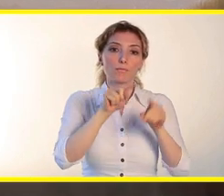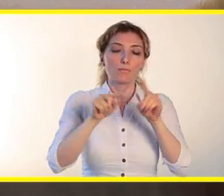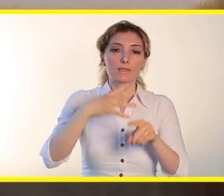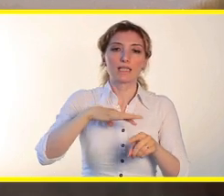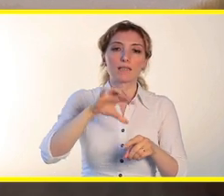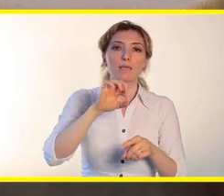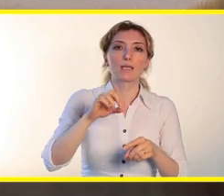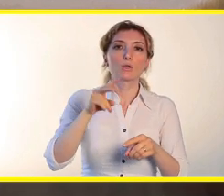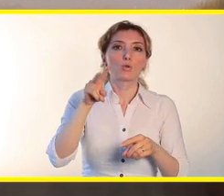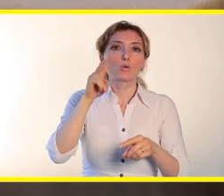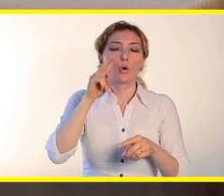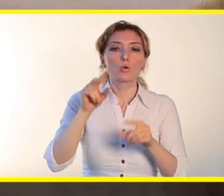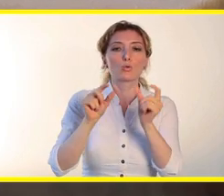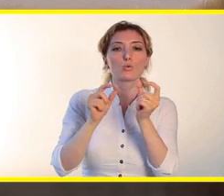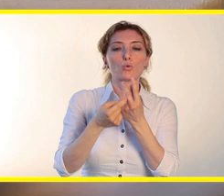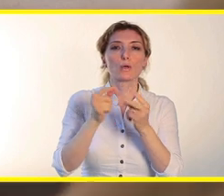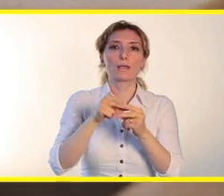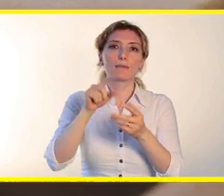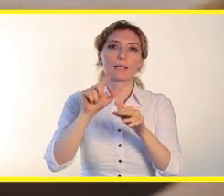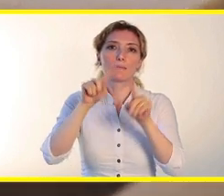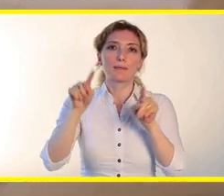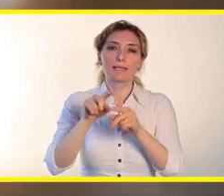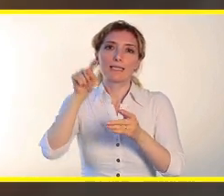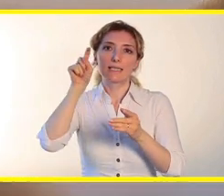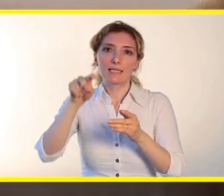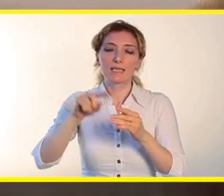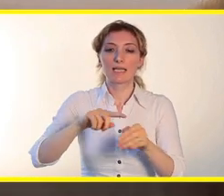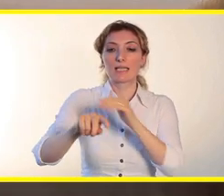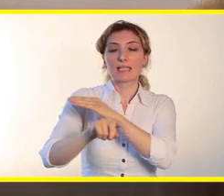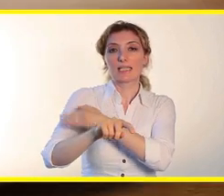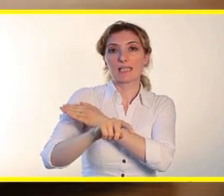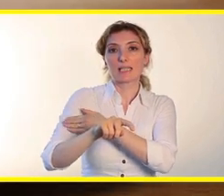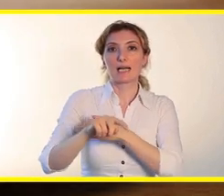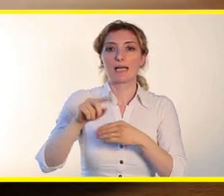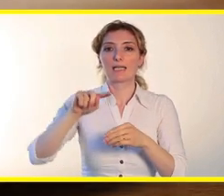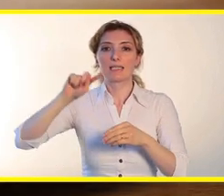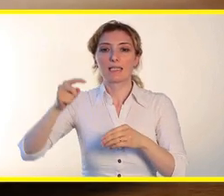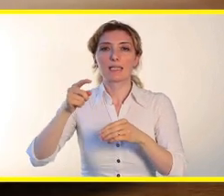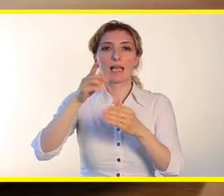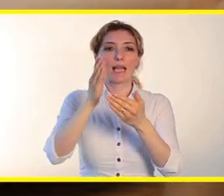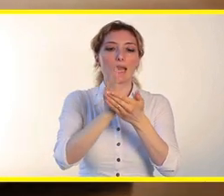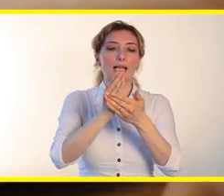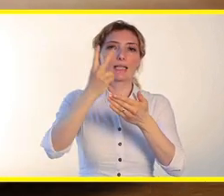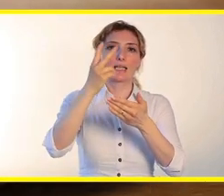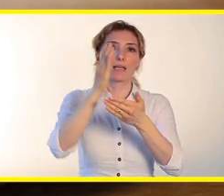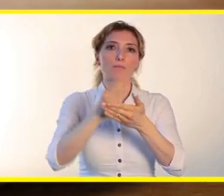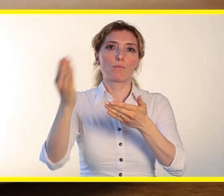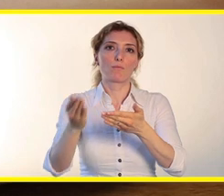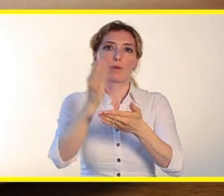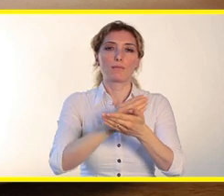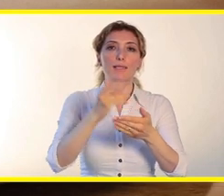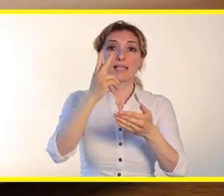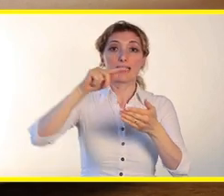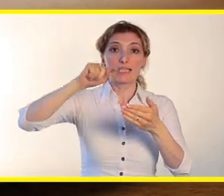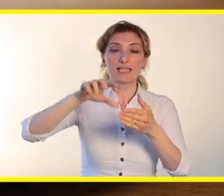Açılan pencerelerin sağ üst köşesinde bulunan ikona tıklayarak ekranı ikiye bölebilirsiniz. İkinci uygulamayı seçtikten